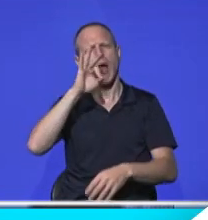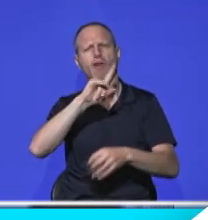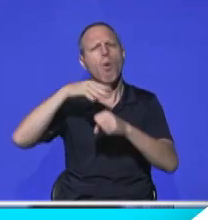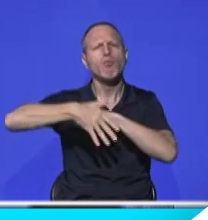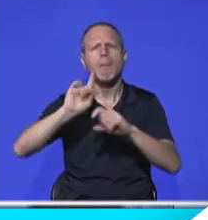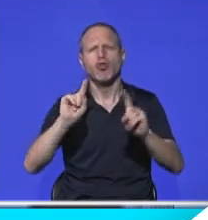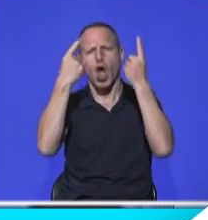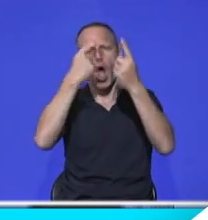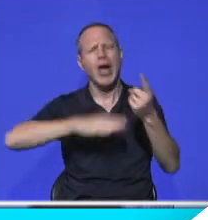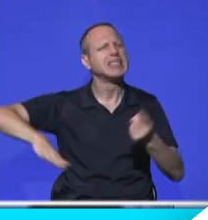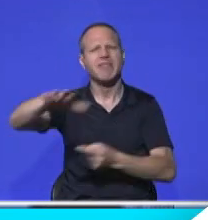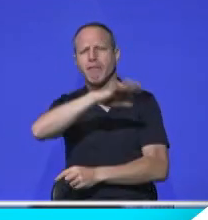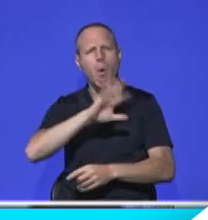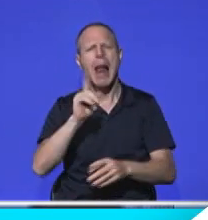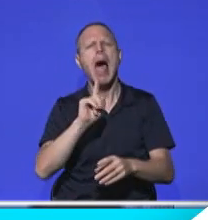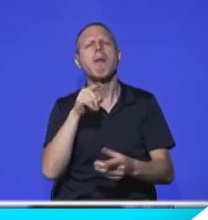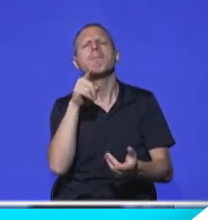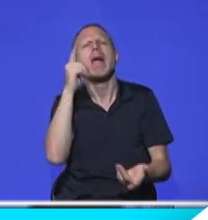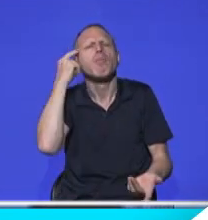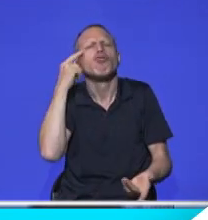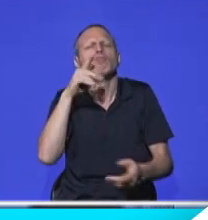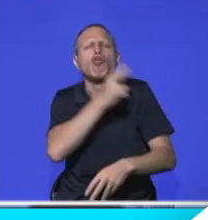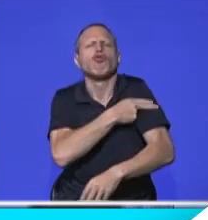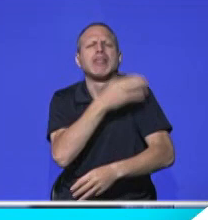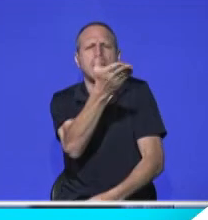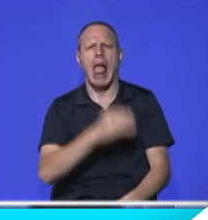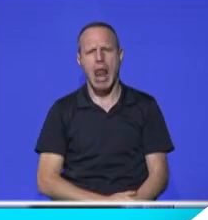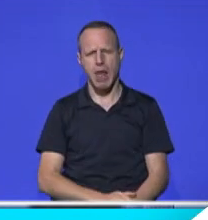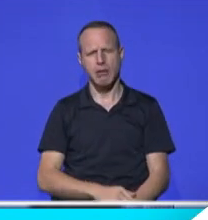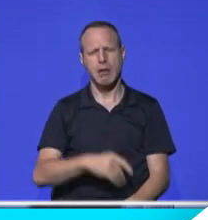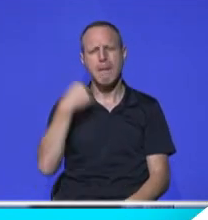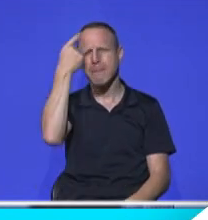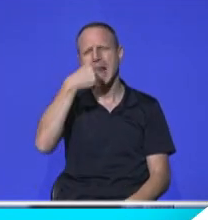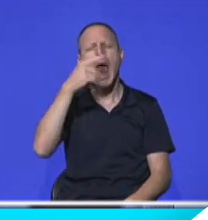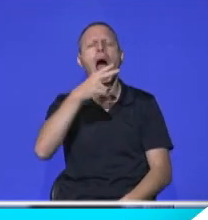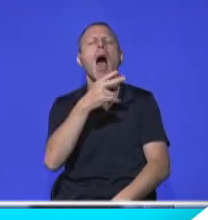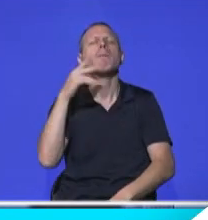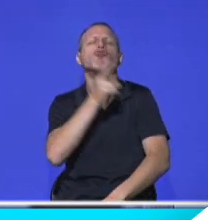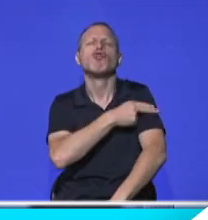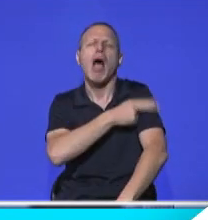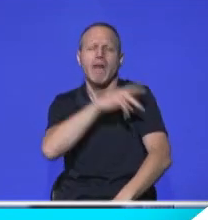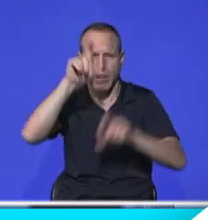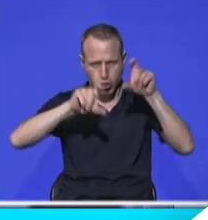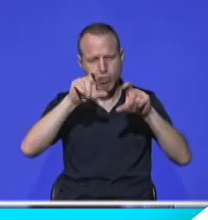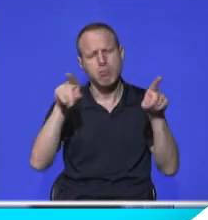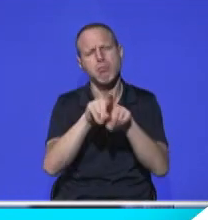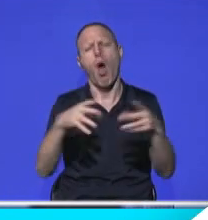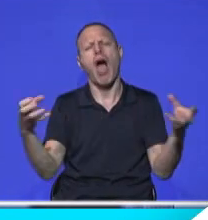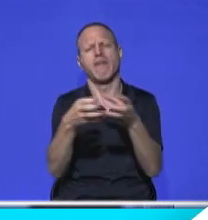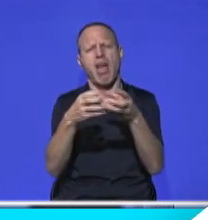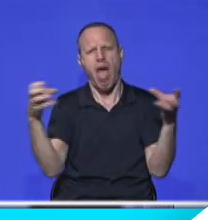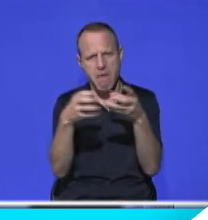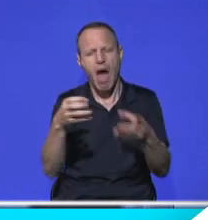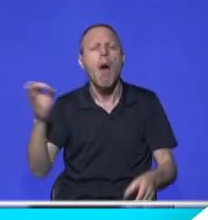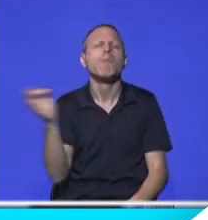מסביבו? למה, מי אתם חושבים שהשוטרים האלה? פני המשטרה ואנשיה הם כפני החברה. חברה